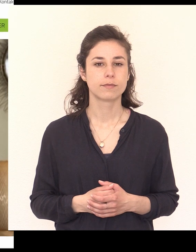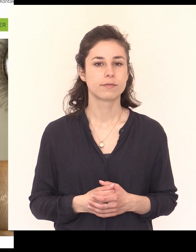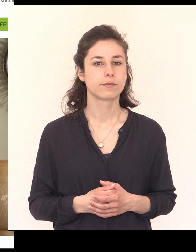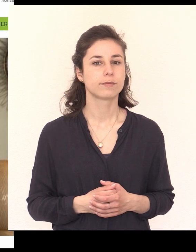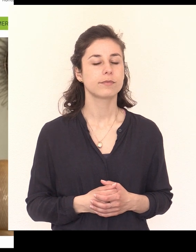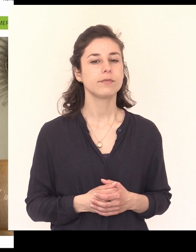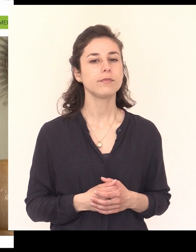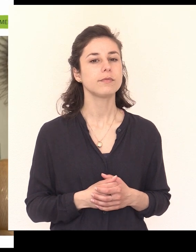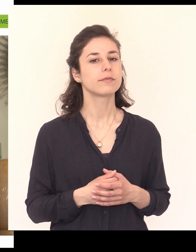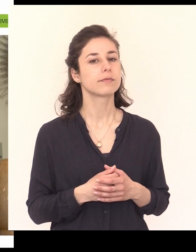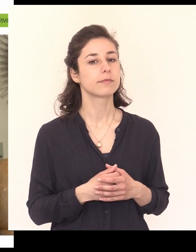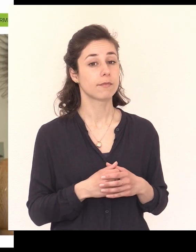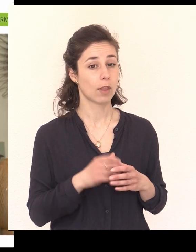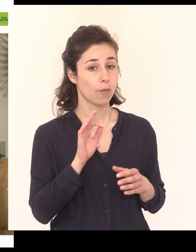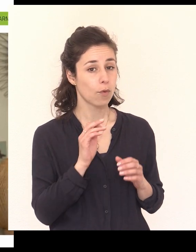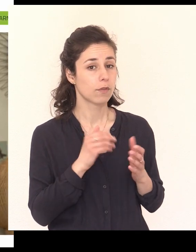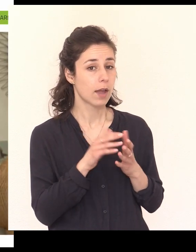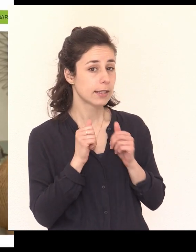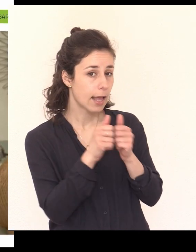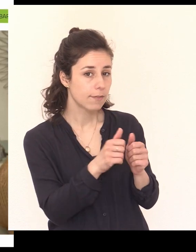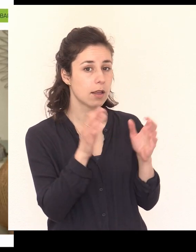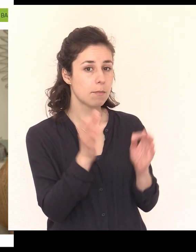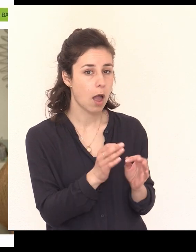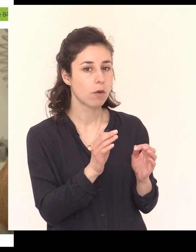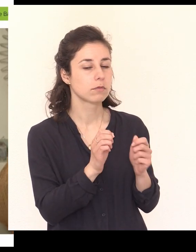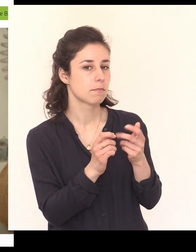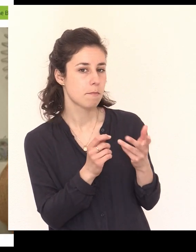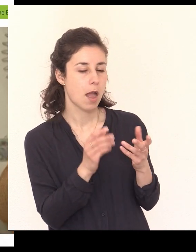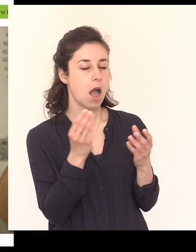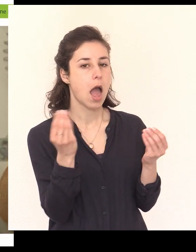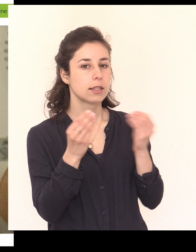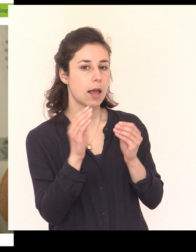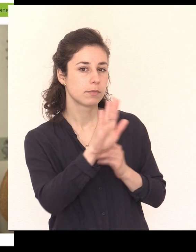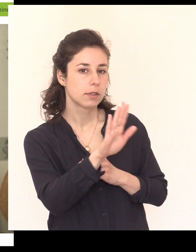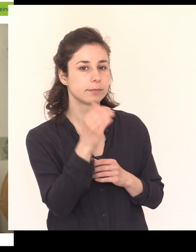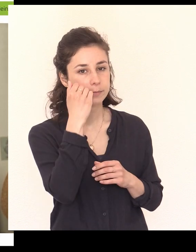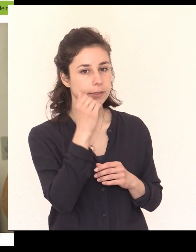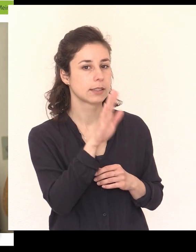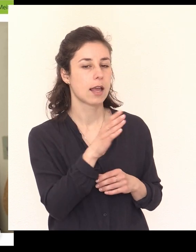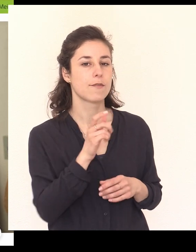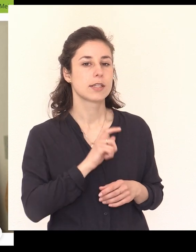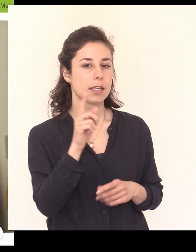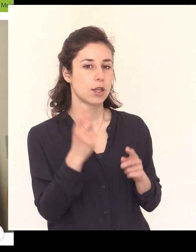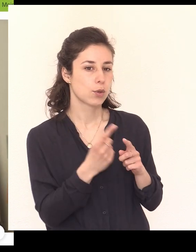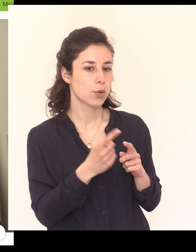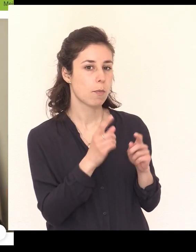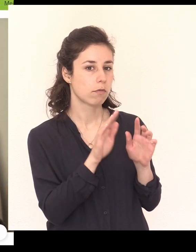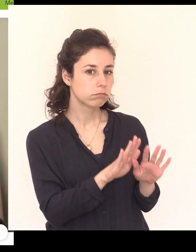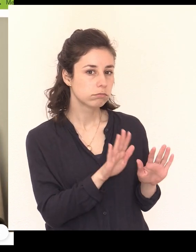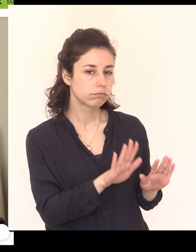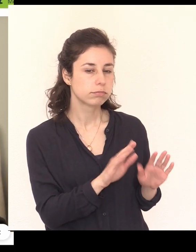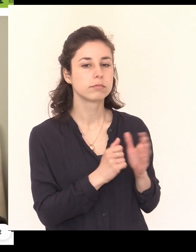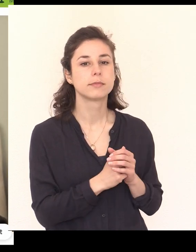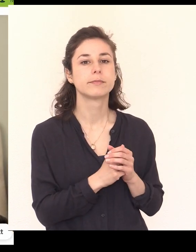Schnell und sicher weiterhelfen zu können, brauchen wir im weiteren Gespräch ein paar Angaben von Ihnen. Bitte halten Sie dazu Ihre Versichertennummer